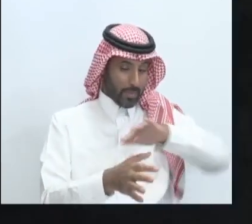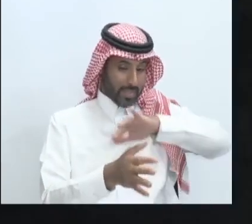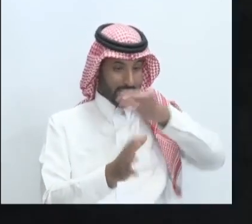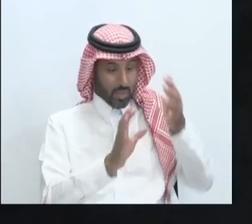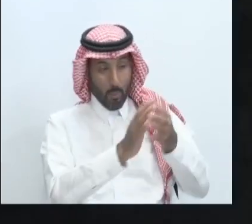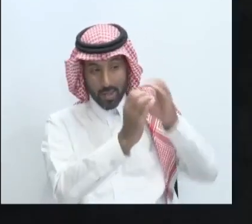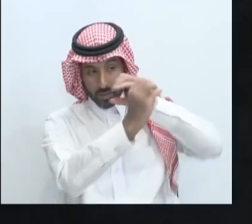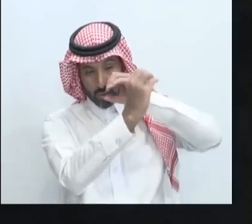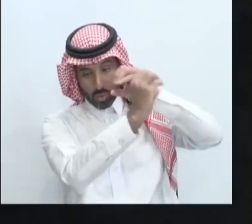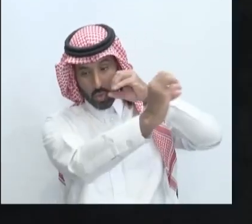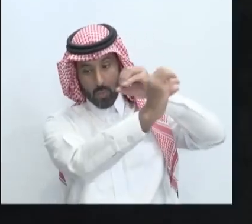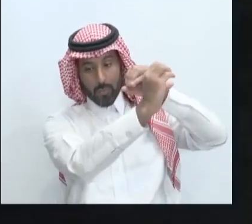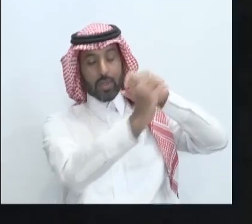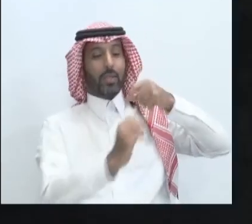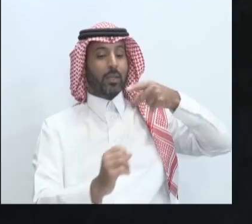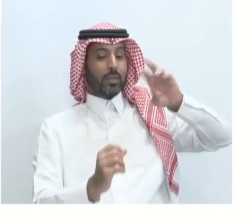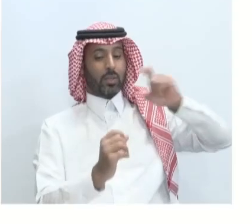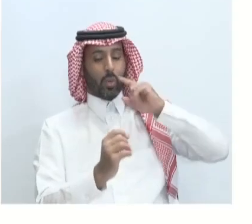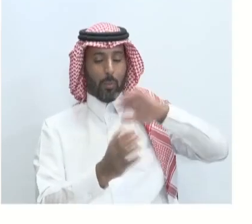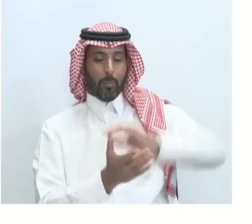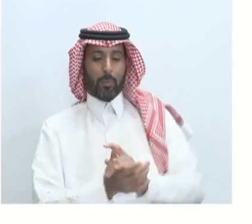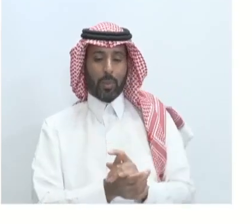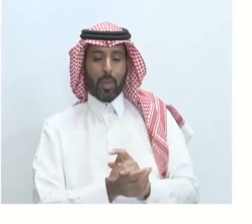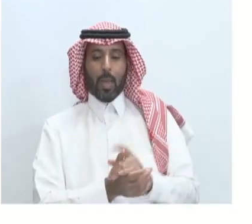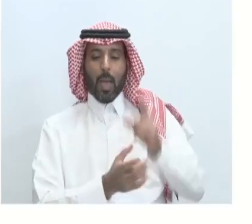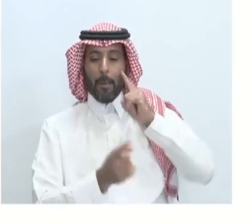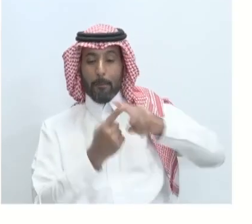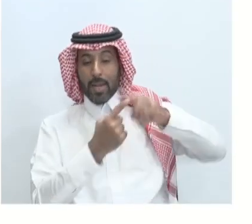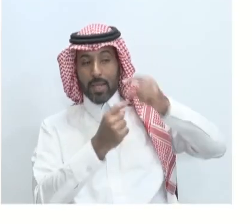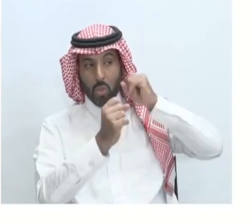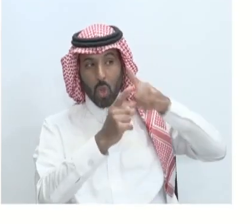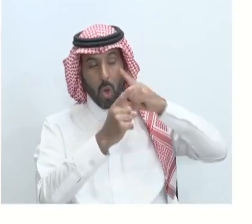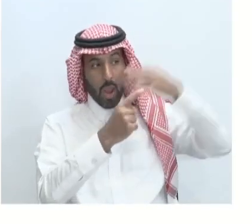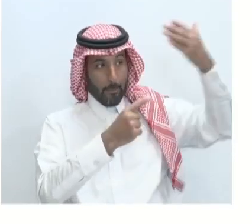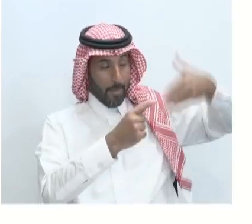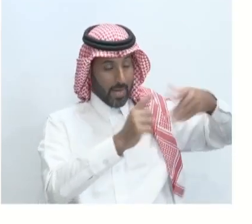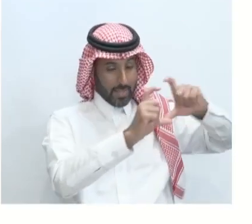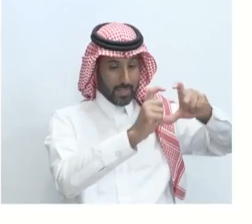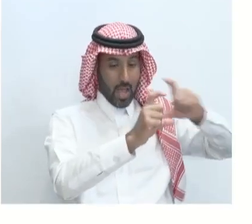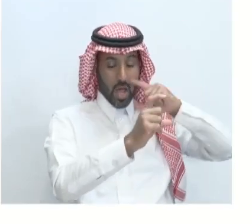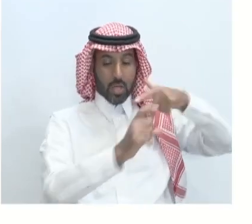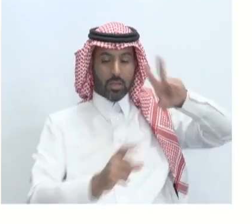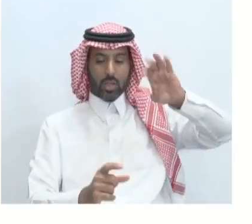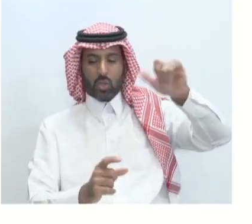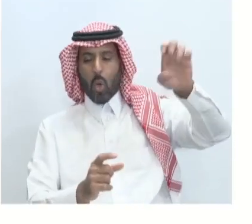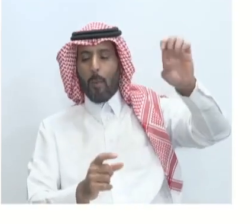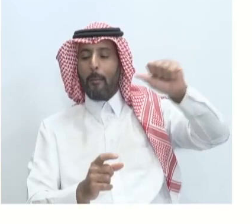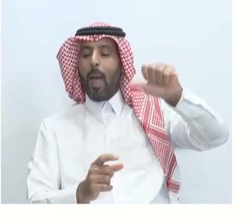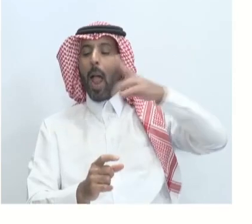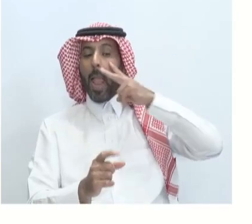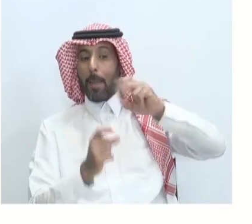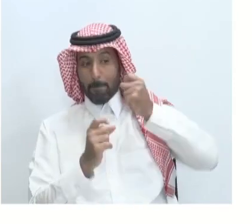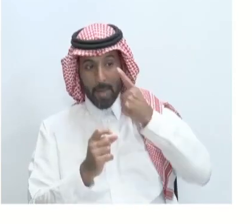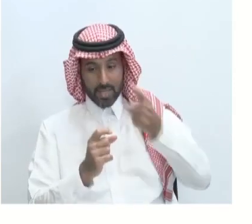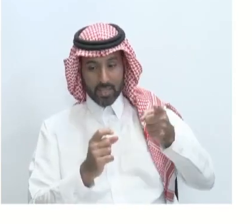التلسكوبات وهو تلسكوب بات الضوء المرئي كانت تلسكوبات الضوء المرئي عزيزي